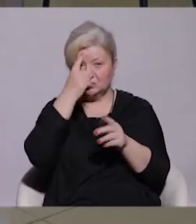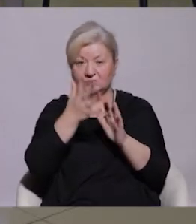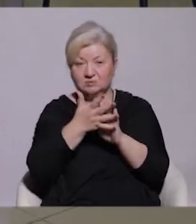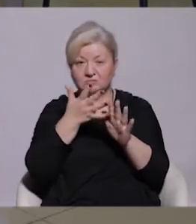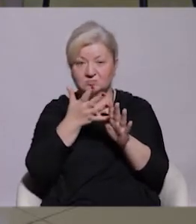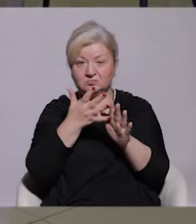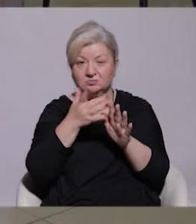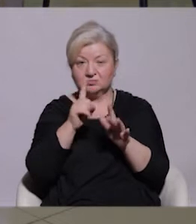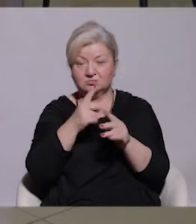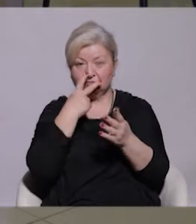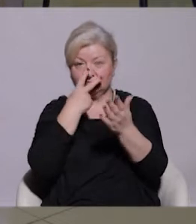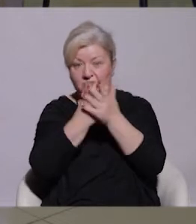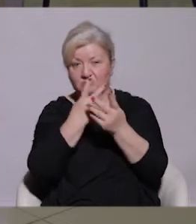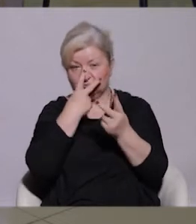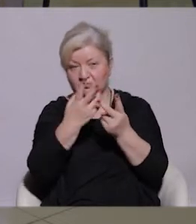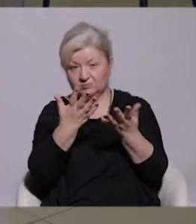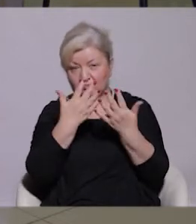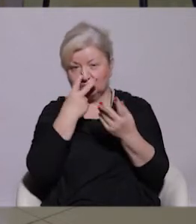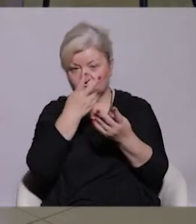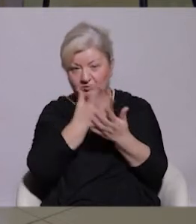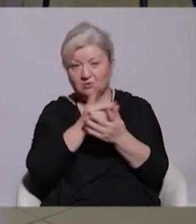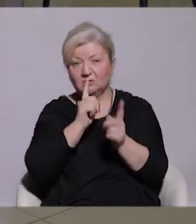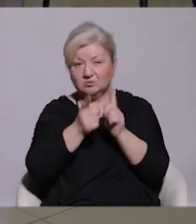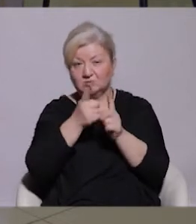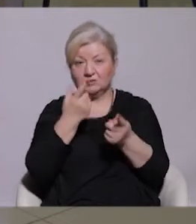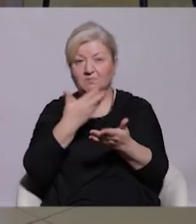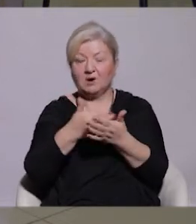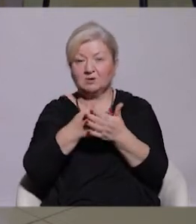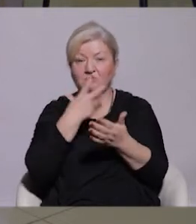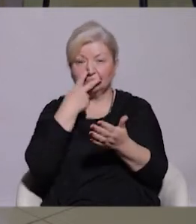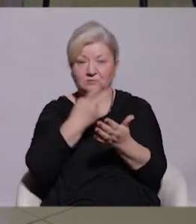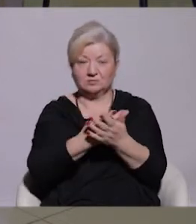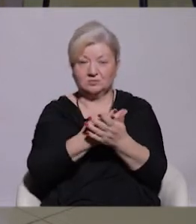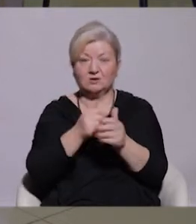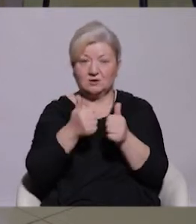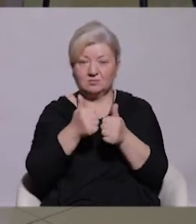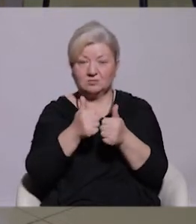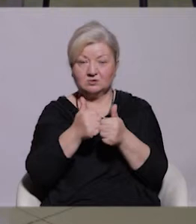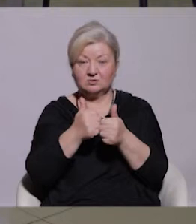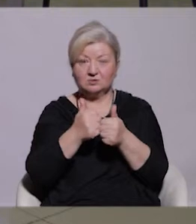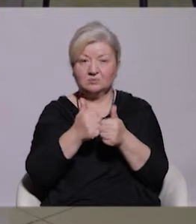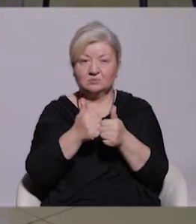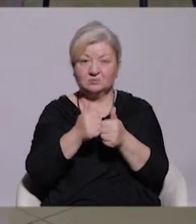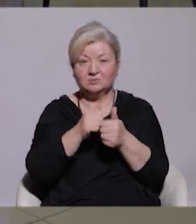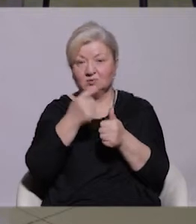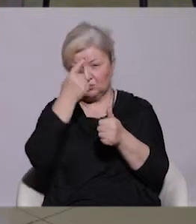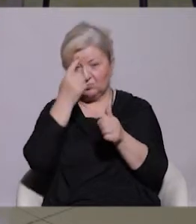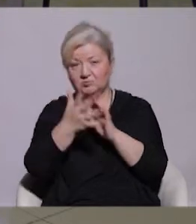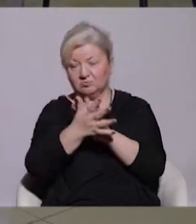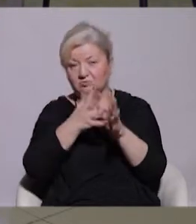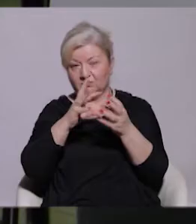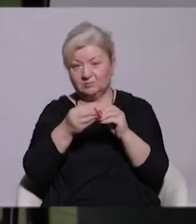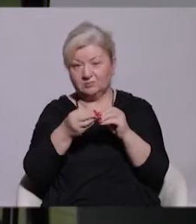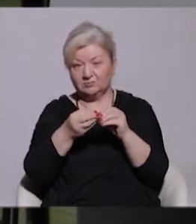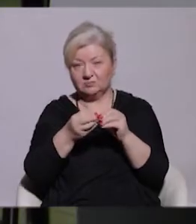გარკვეული ვიზუალიზაცია გავაკეთეთ და უკვე რეალურ მაგალითებზე გამოჩდება რამდენად გავითავისეთ ეს